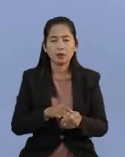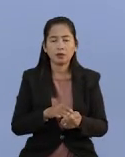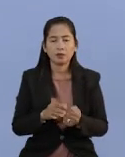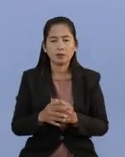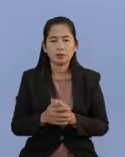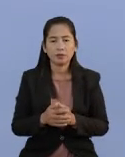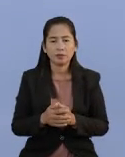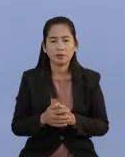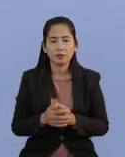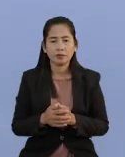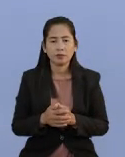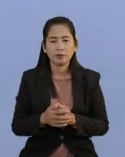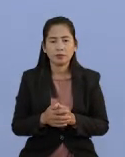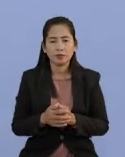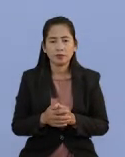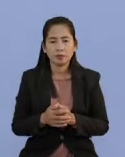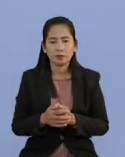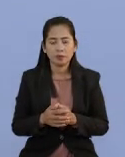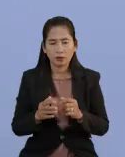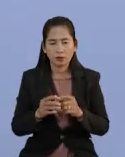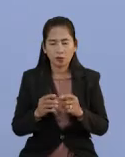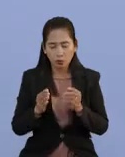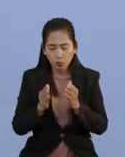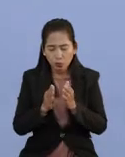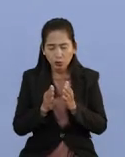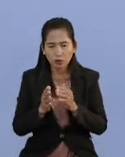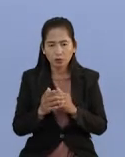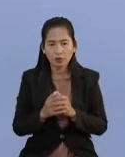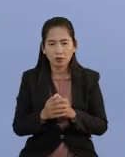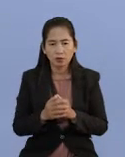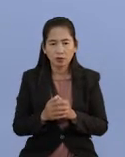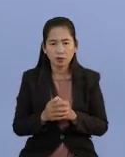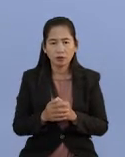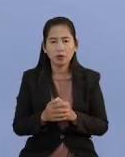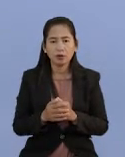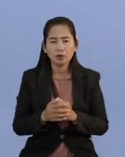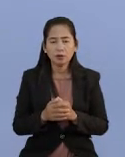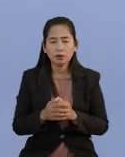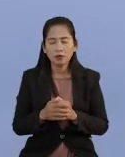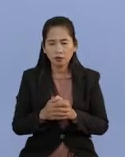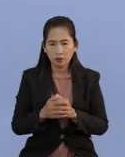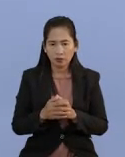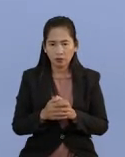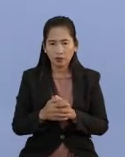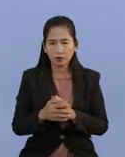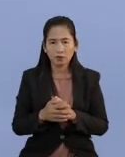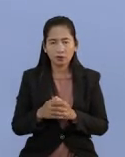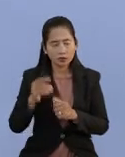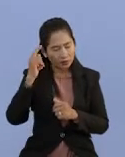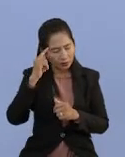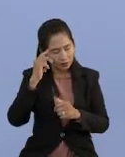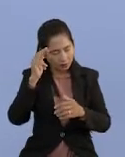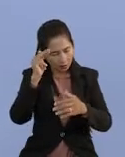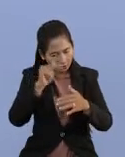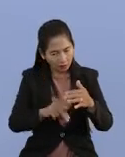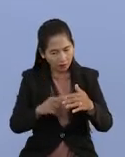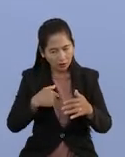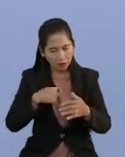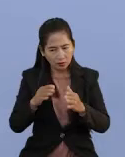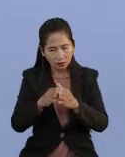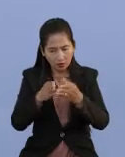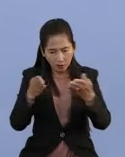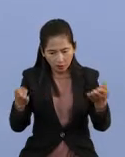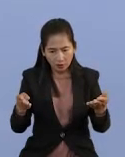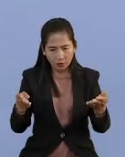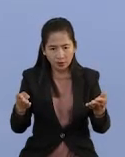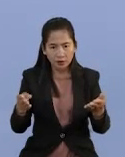tiết tôi thông con chà tôi chiên cậu đặt tí pì tiết chẳng còn tiền mất hà ta nợ pê đây nè kêu lia cậu